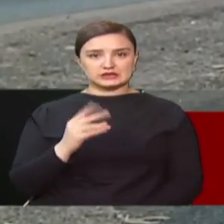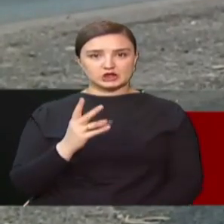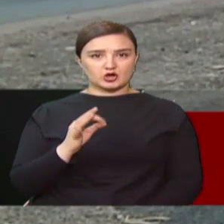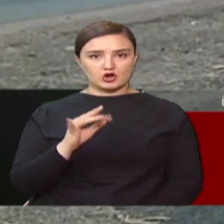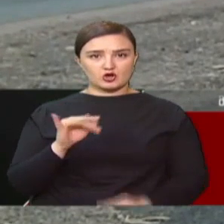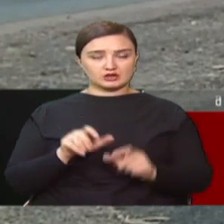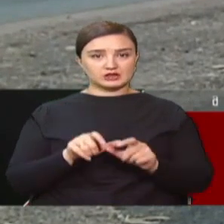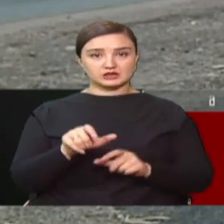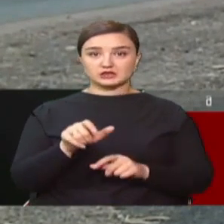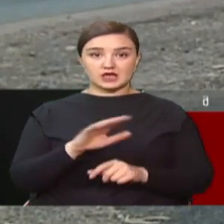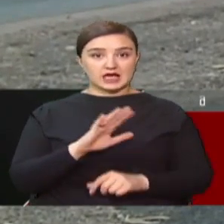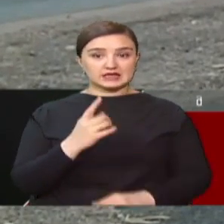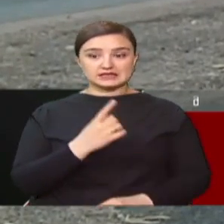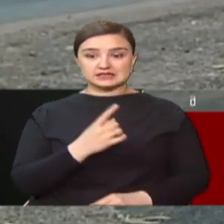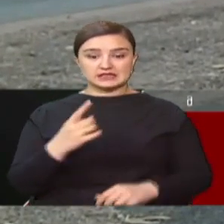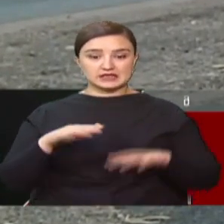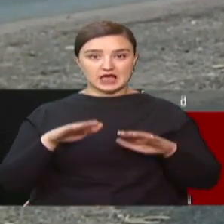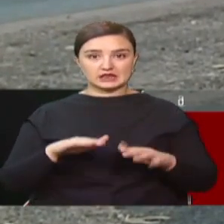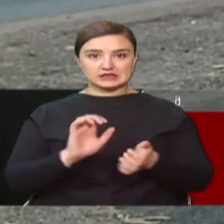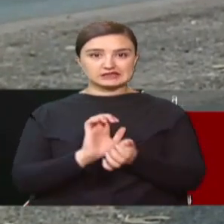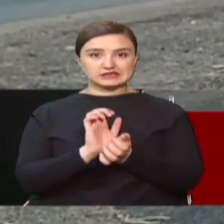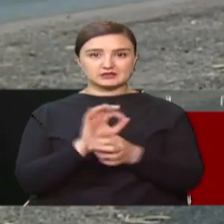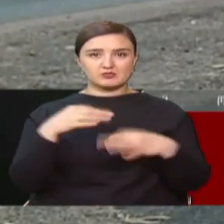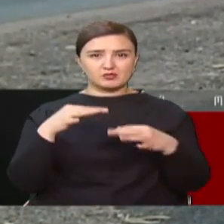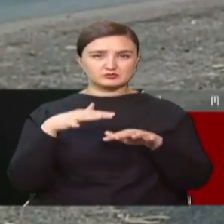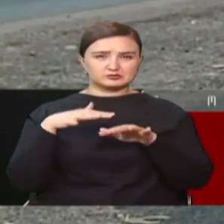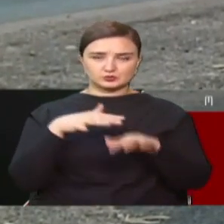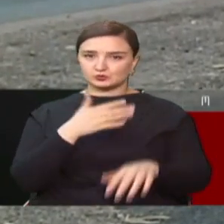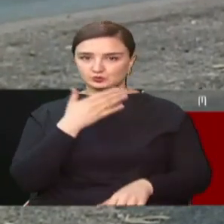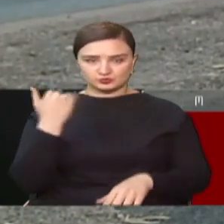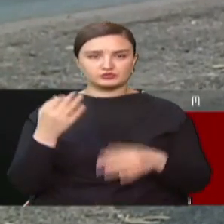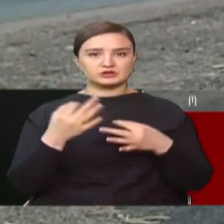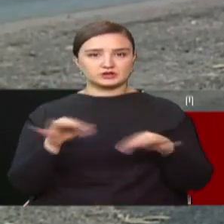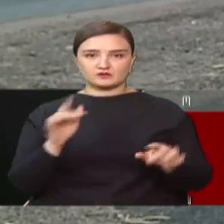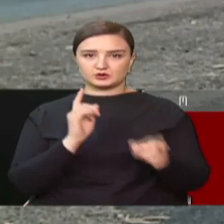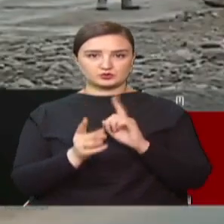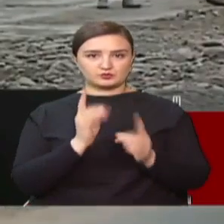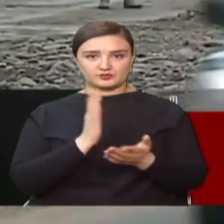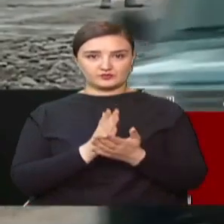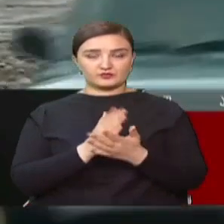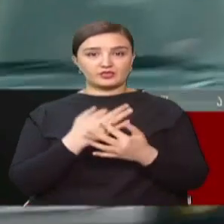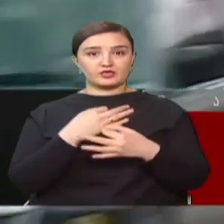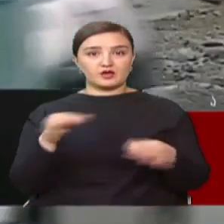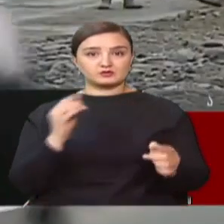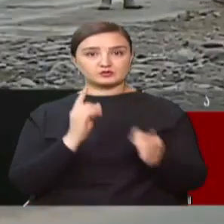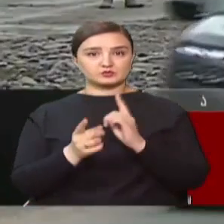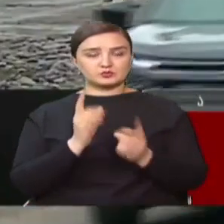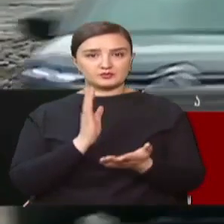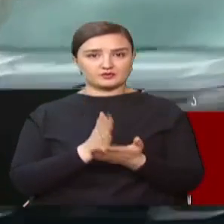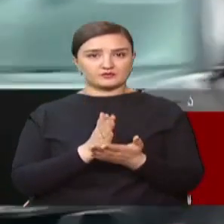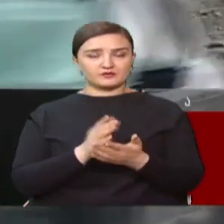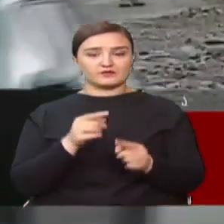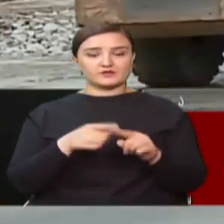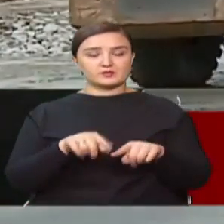uğeltexilis artsert monakoze satsobi ar aris da avtomankanebi tavisuplad gadaadgildebian. Tavisuplalia modraoba aseve